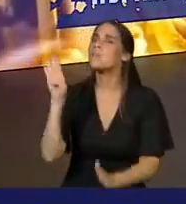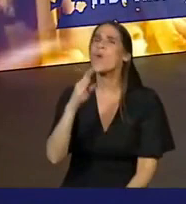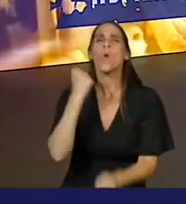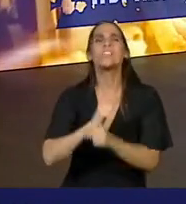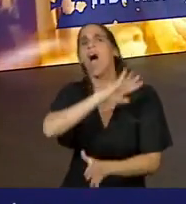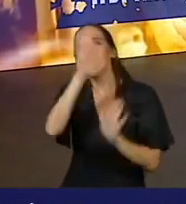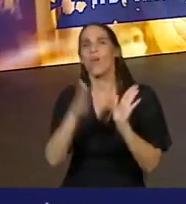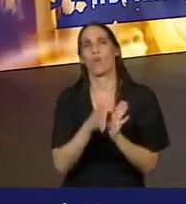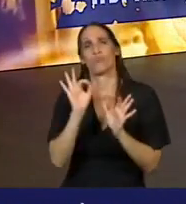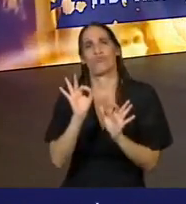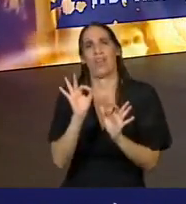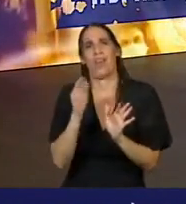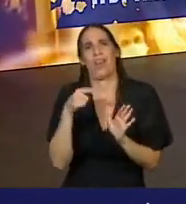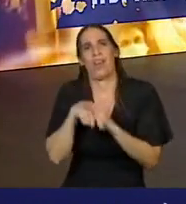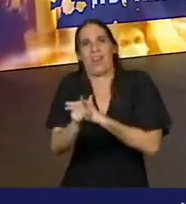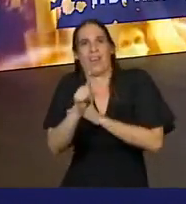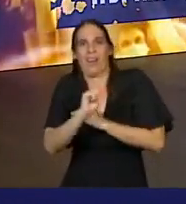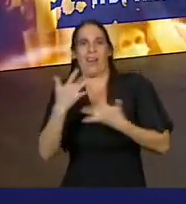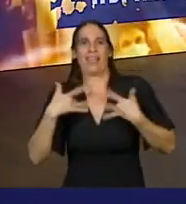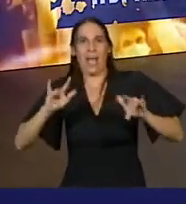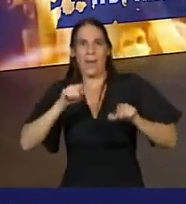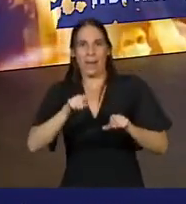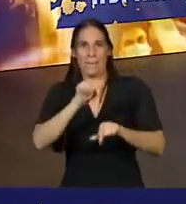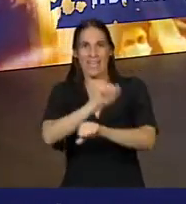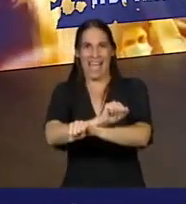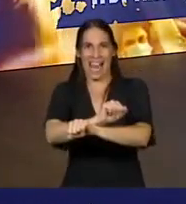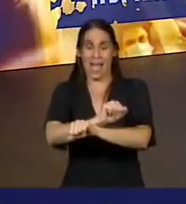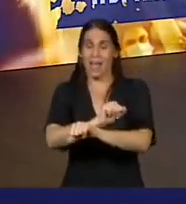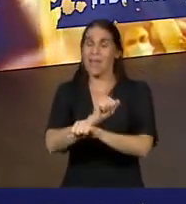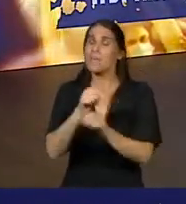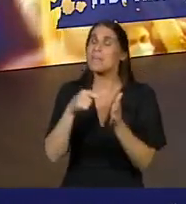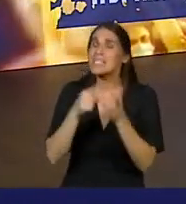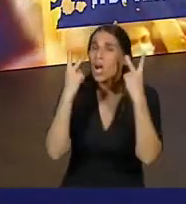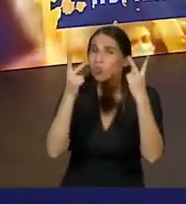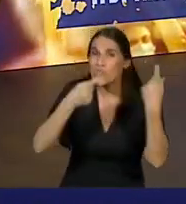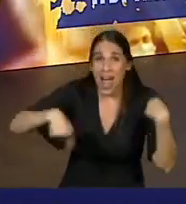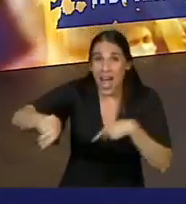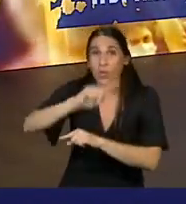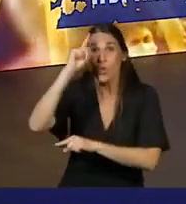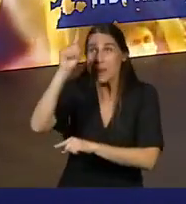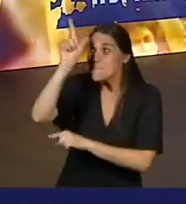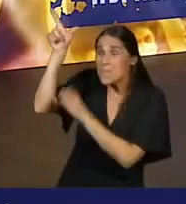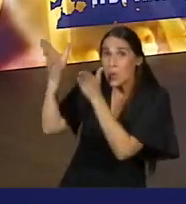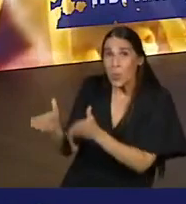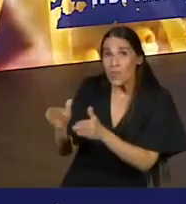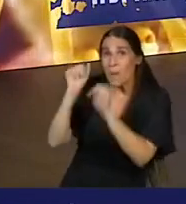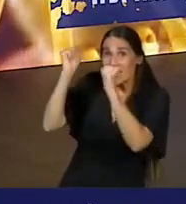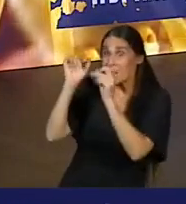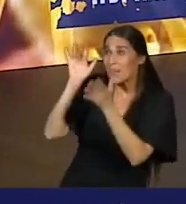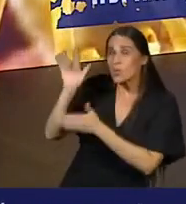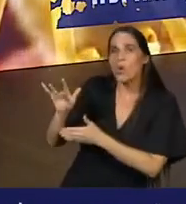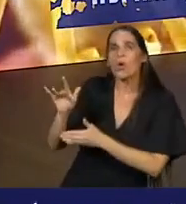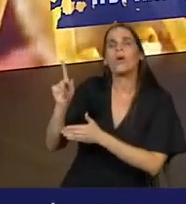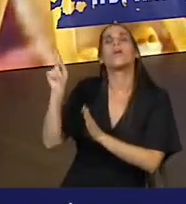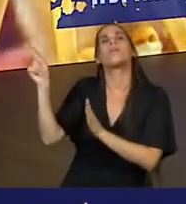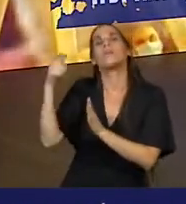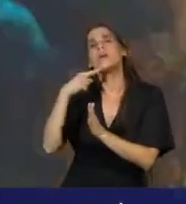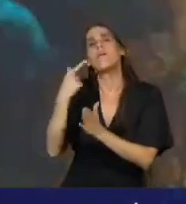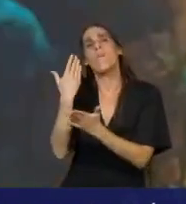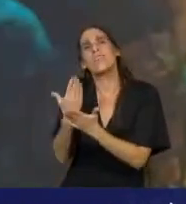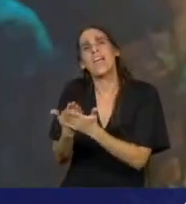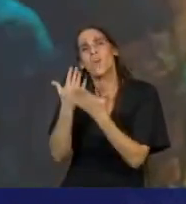יקרה. ולכן חשוב שדווקא אנחנו, שיודעים מי הוא ומפגינים נגדו, נזכור שמודה ועוזב